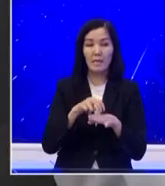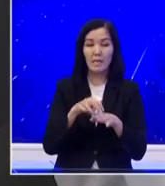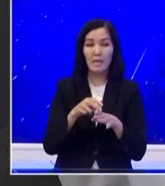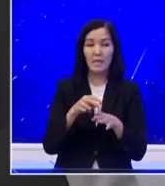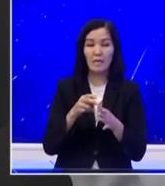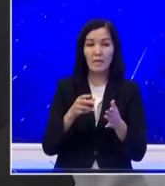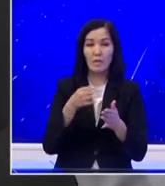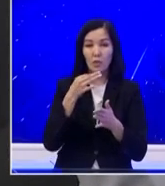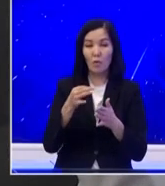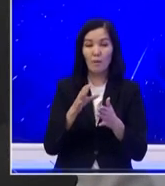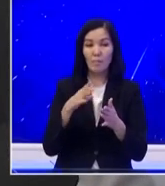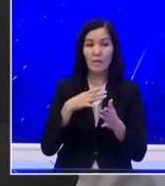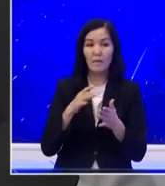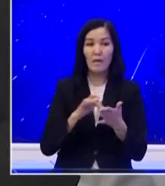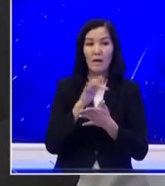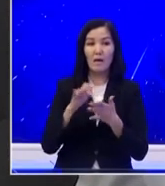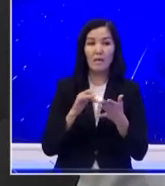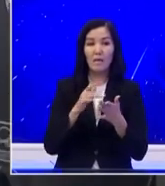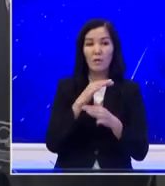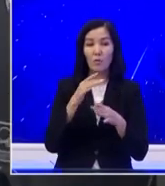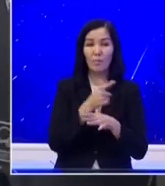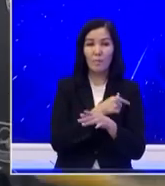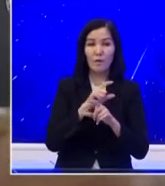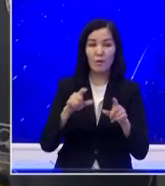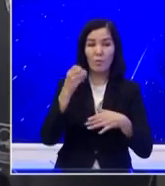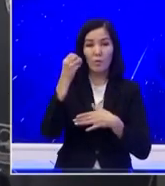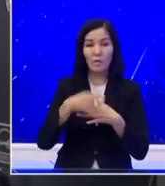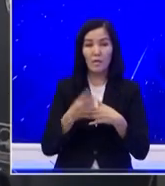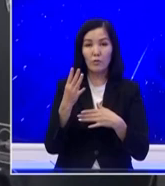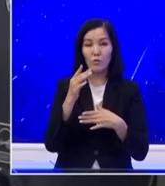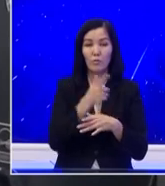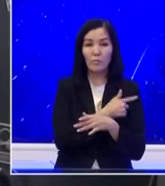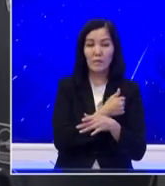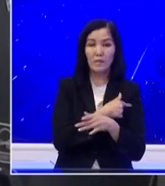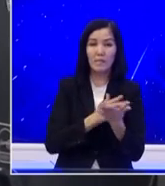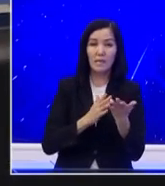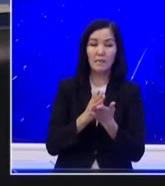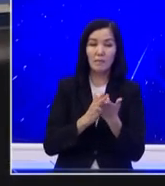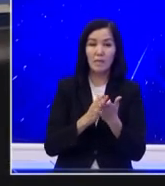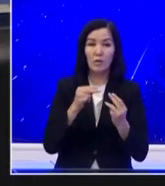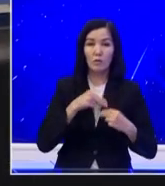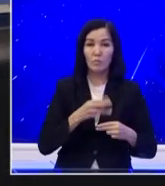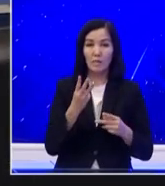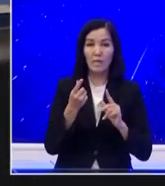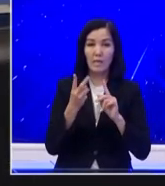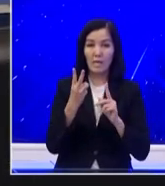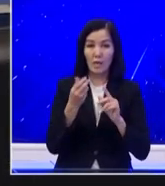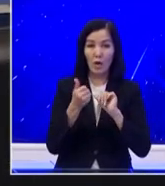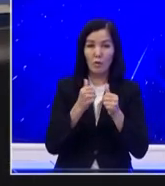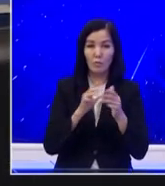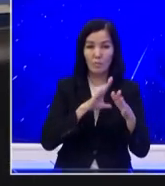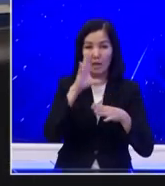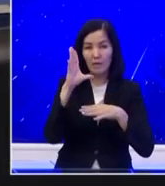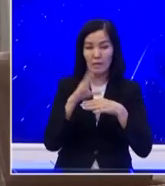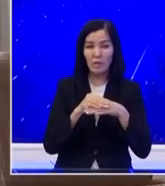береді. Мәселен, мына қалалық көпсалалы емханадағы кол орталықта 4 медицина қызметкері істейді. 2 ауысым мен тәулік бойы